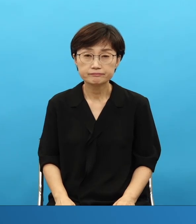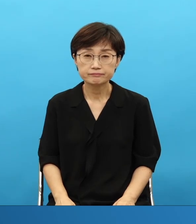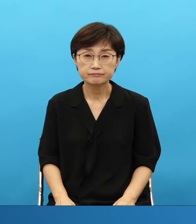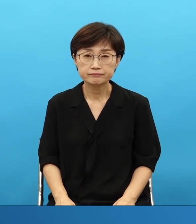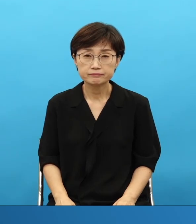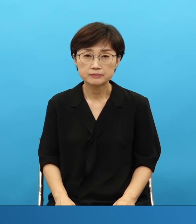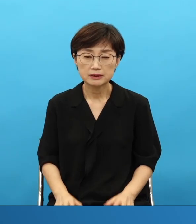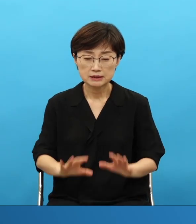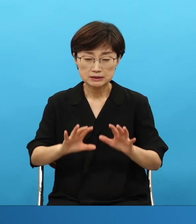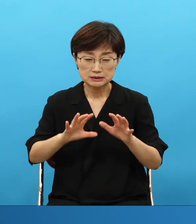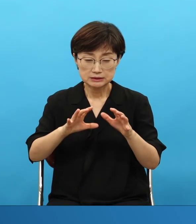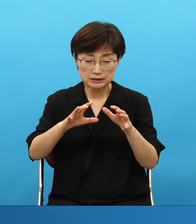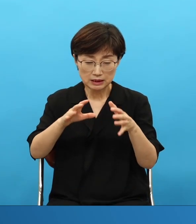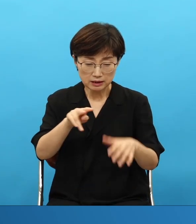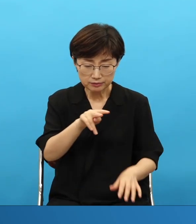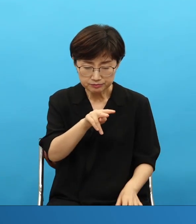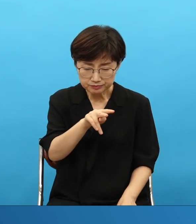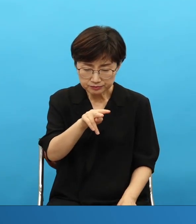전 세계적으로